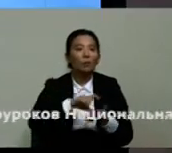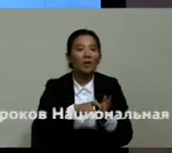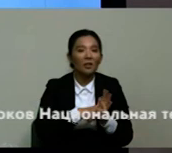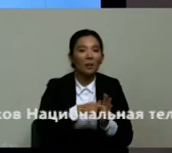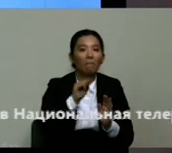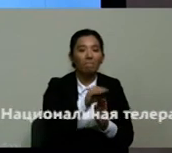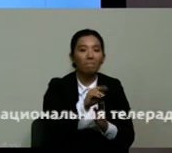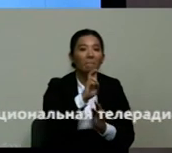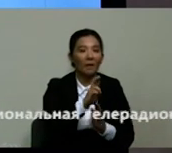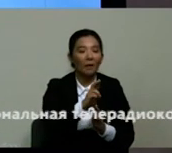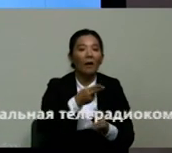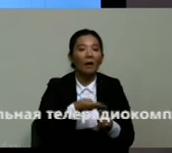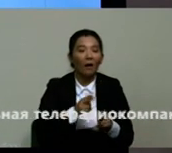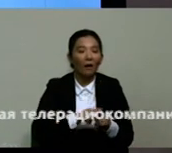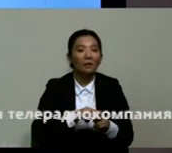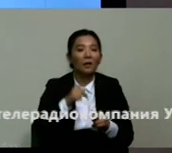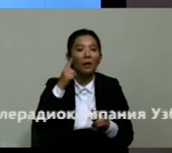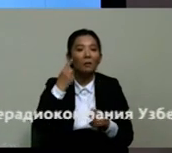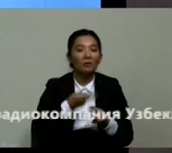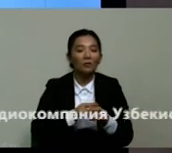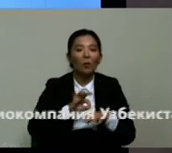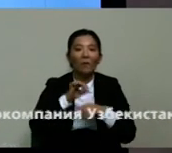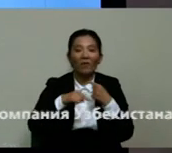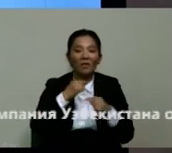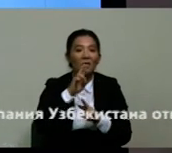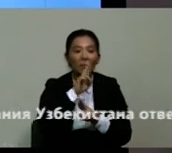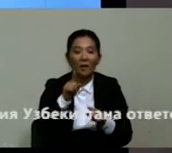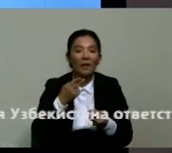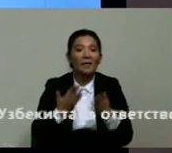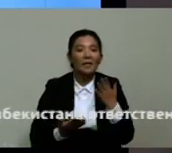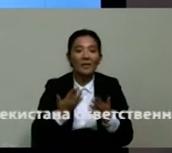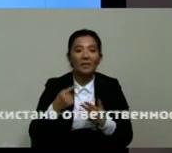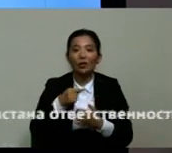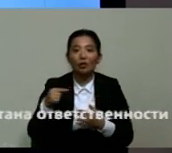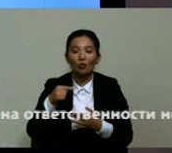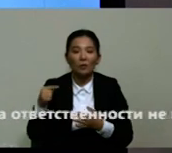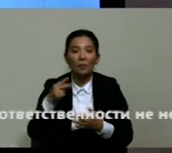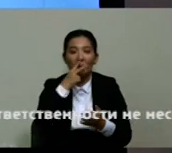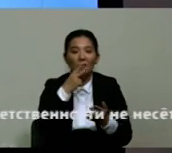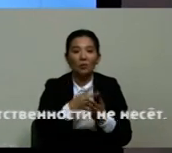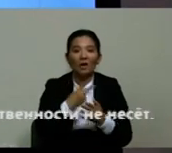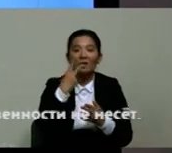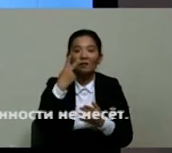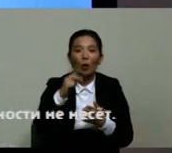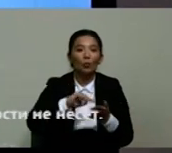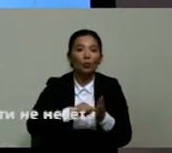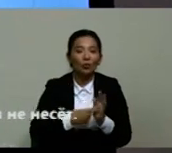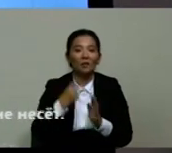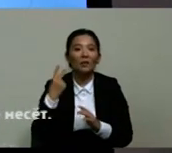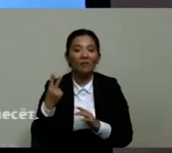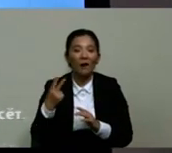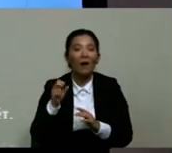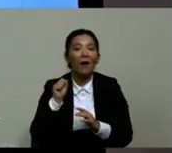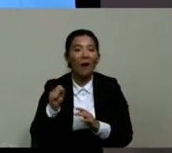B. Значит, это рассуждение неправильно. А если четное, давайте посмотрим. 2 умноженное на 2,